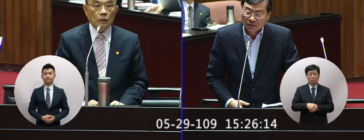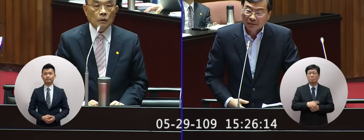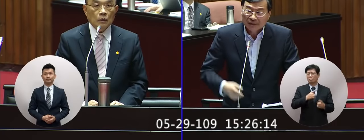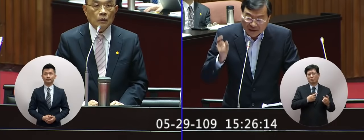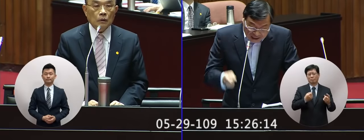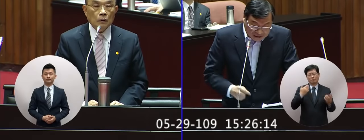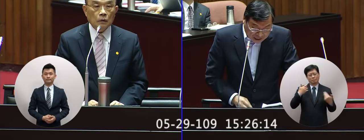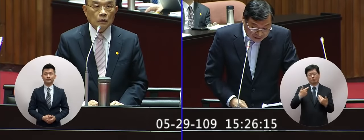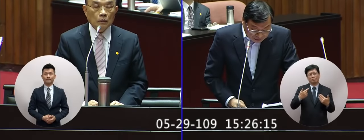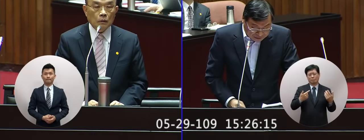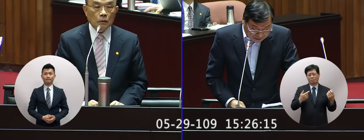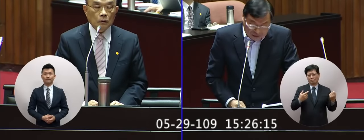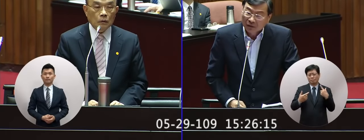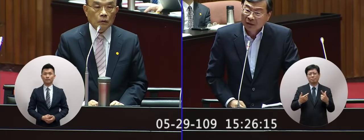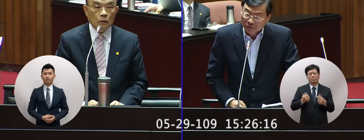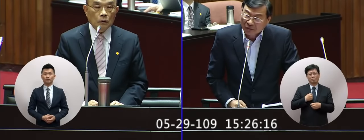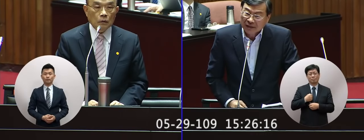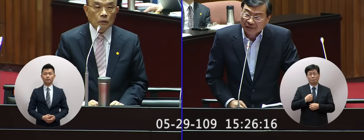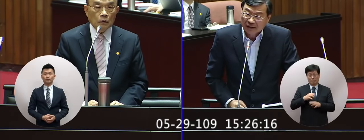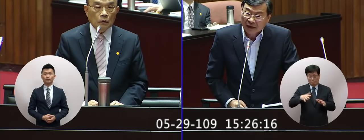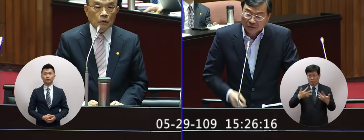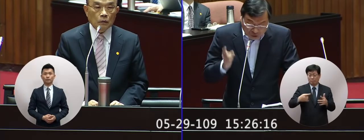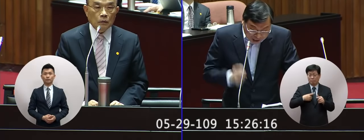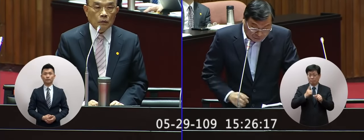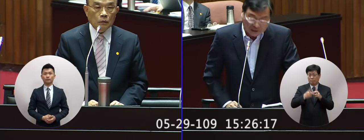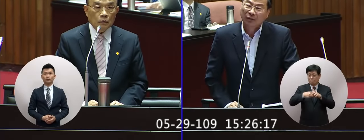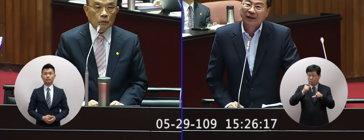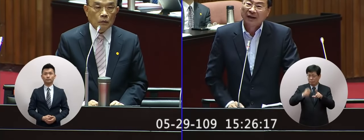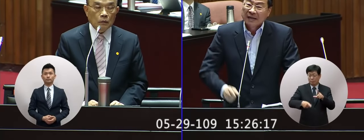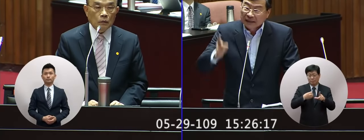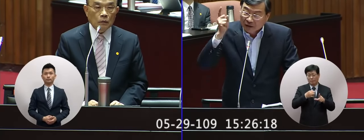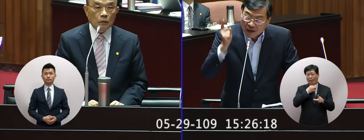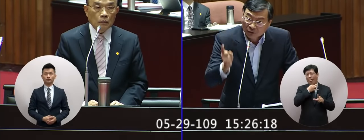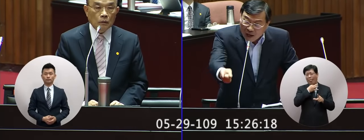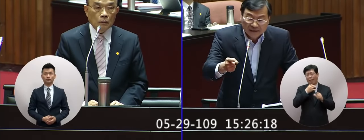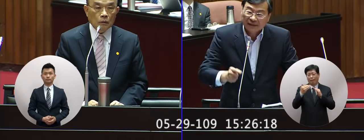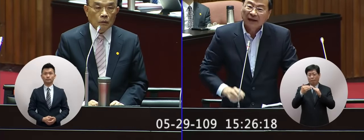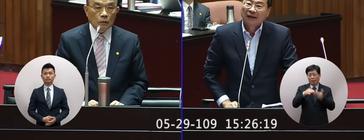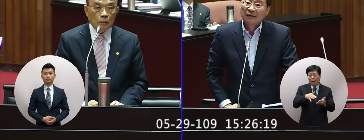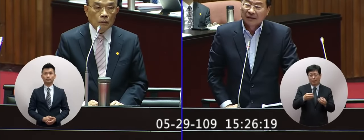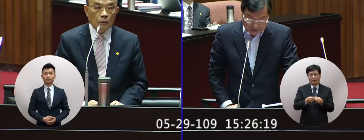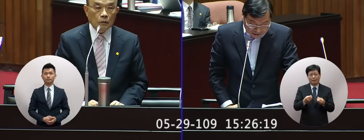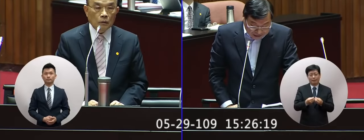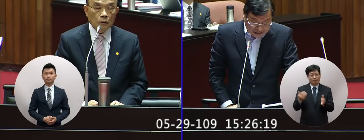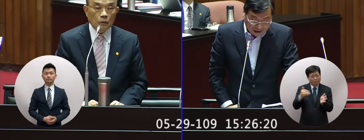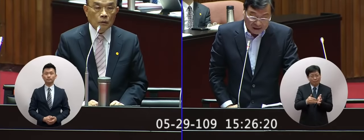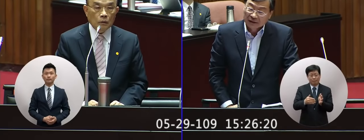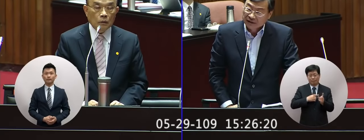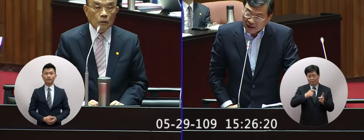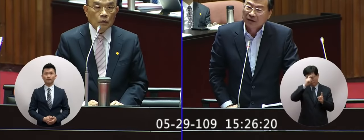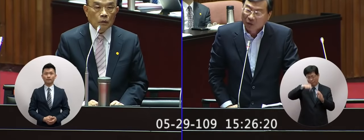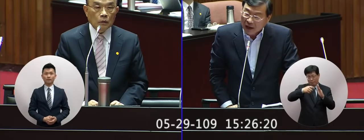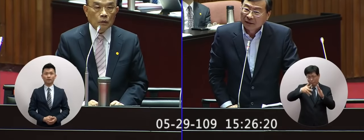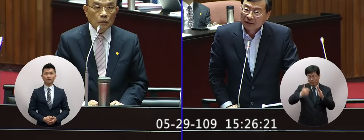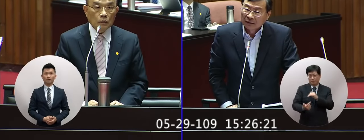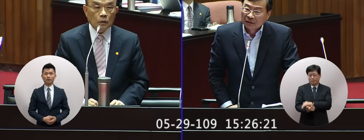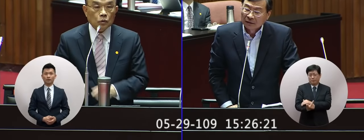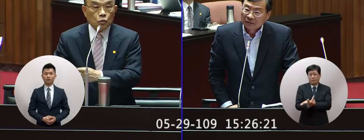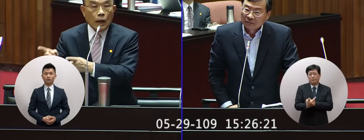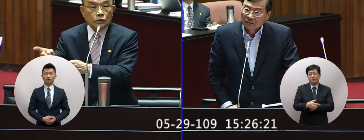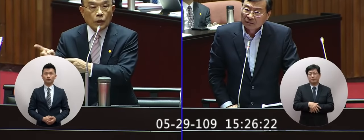必还清楚，现在有些中小企业都快断炊了，也快断气了，希望院长尽